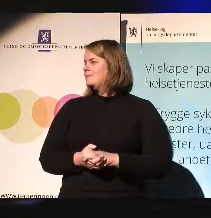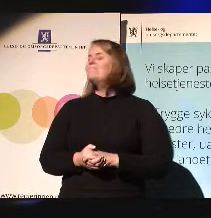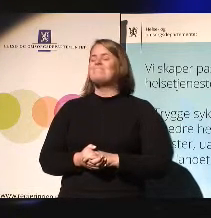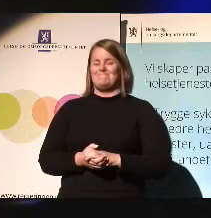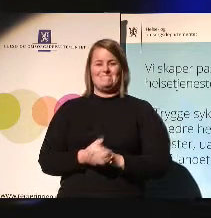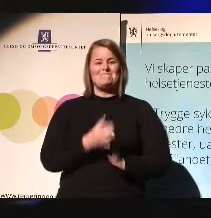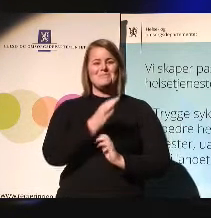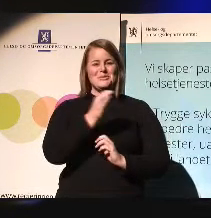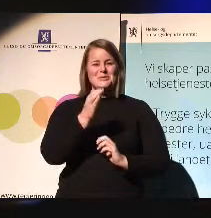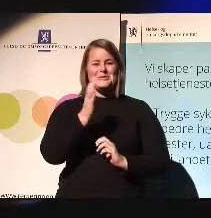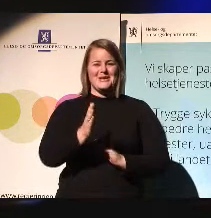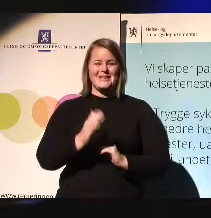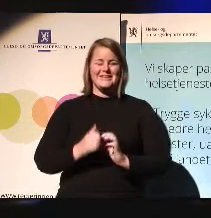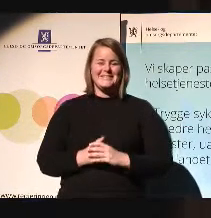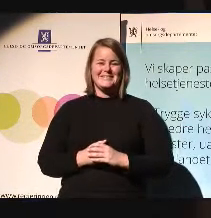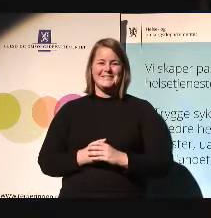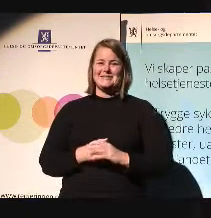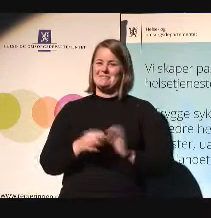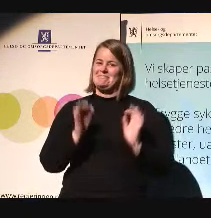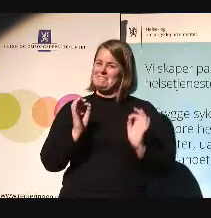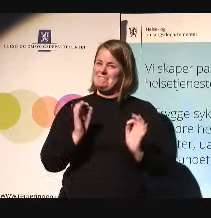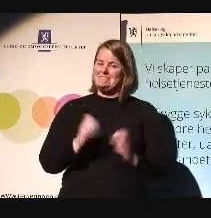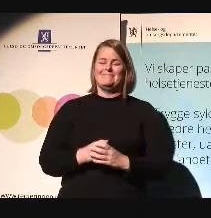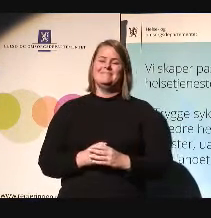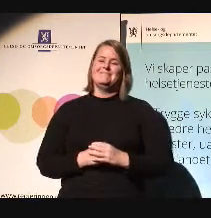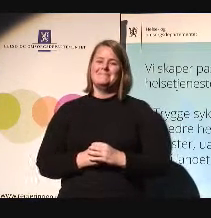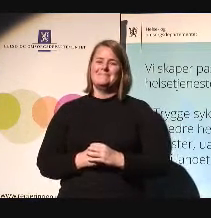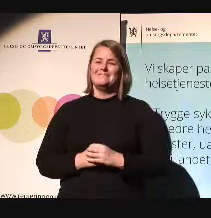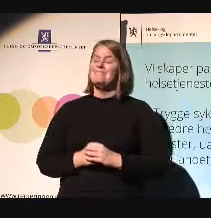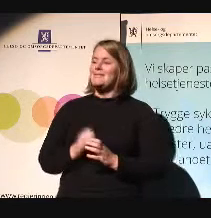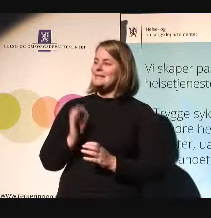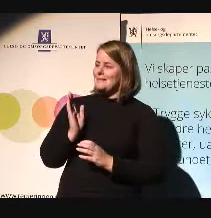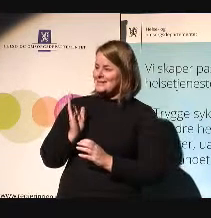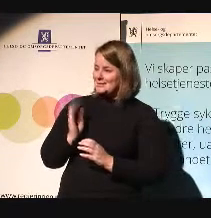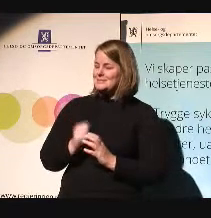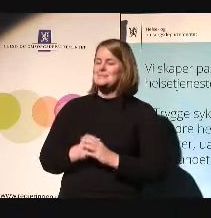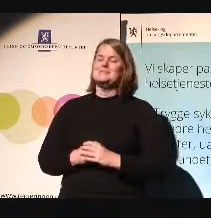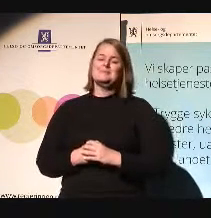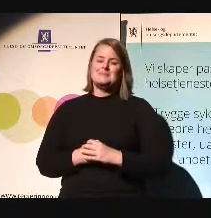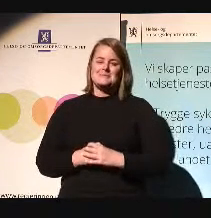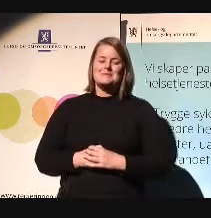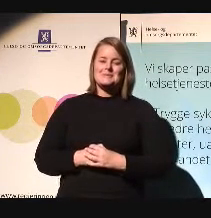Tusen takk, Cecilie. Strålende. Det er jeg som skal takke.